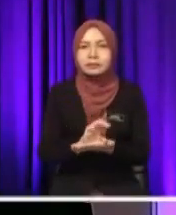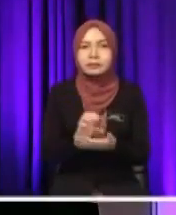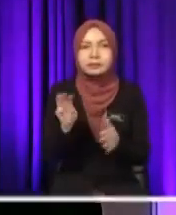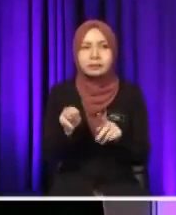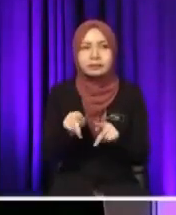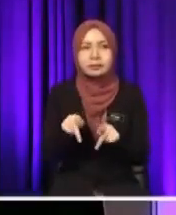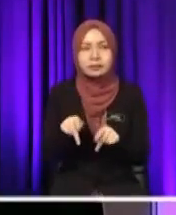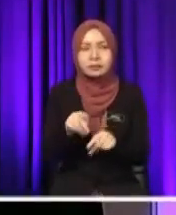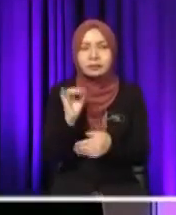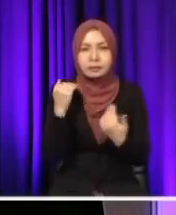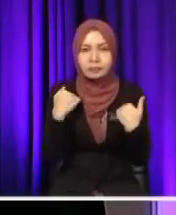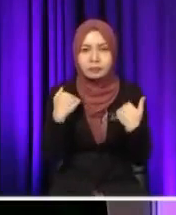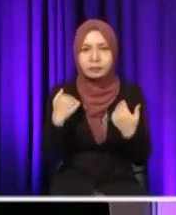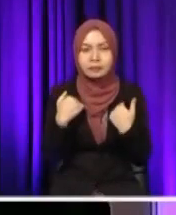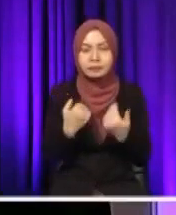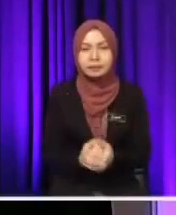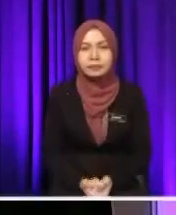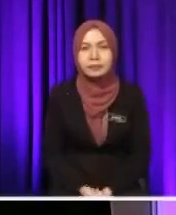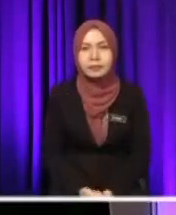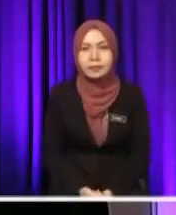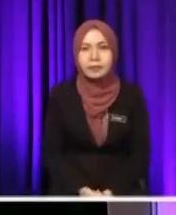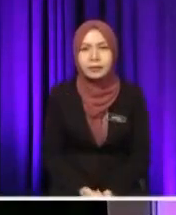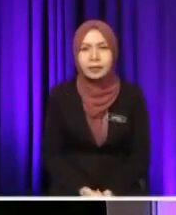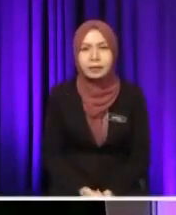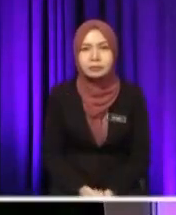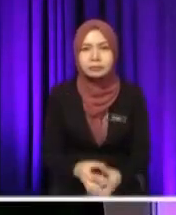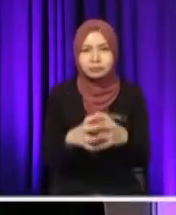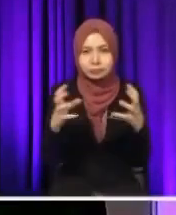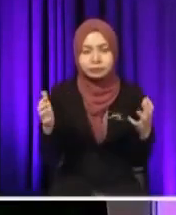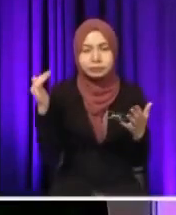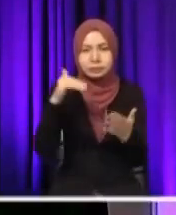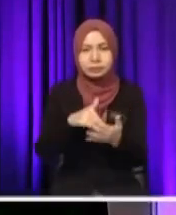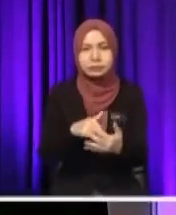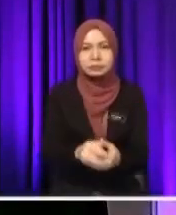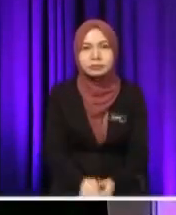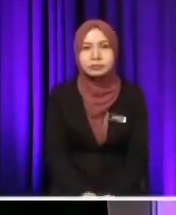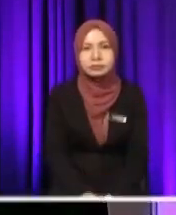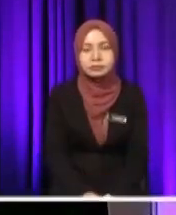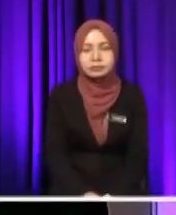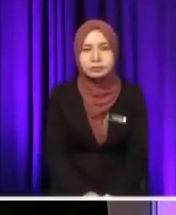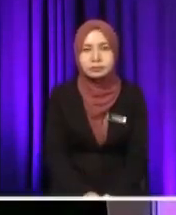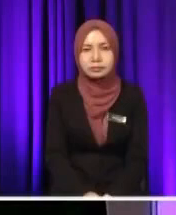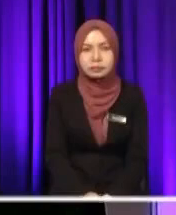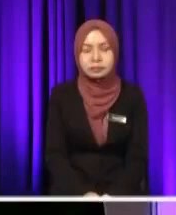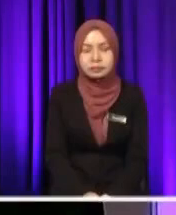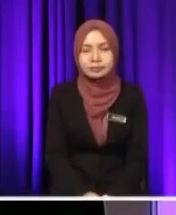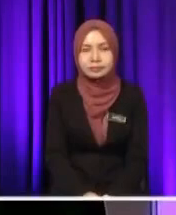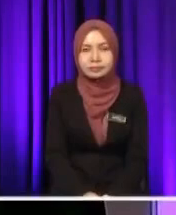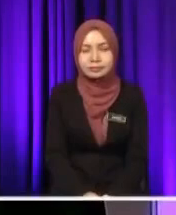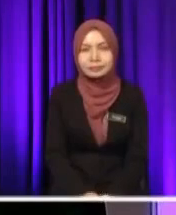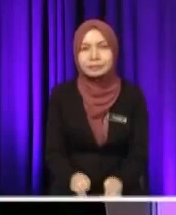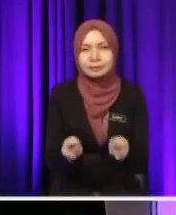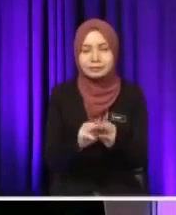Ada tak barang yang lain yang mengandungi minyak sawit? Banyak lagi. Banyak kita lagi. Ada banyak lain daripada coklat. Kita ada juga seperti apa